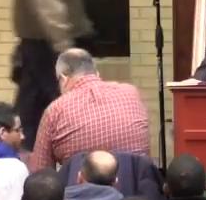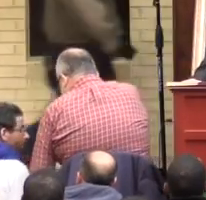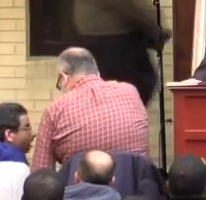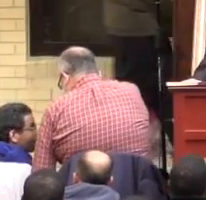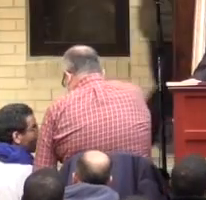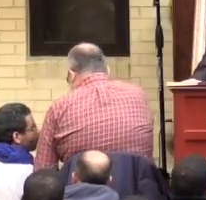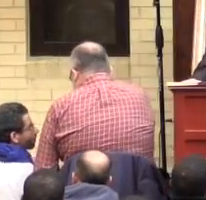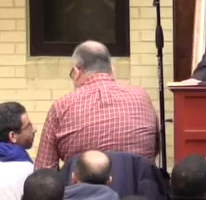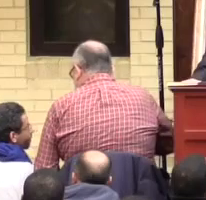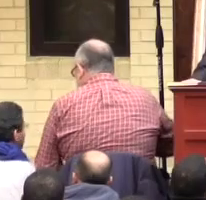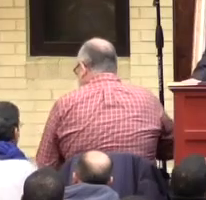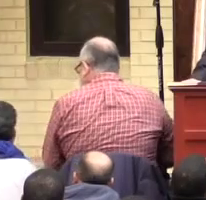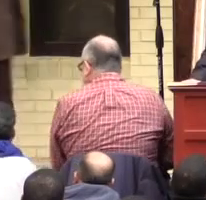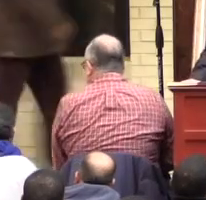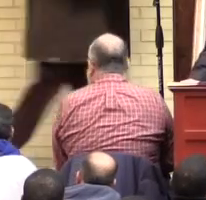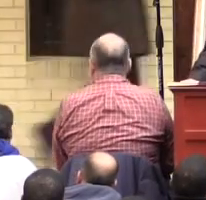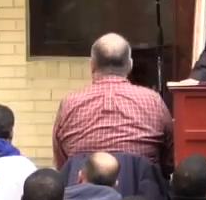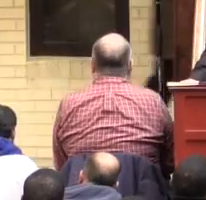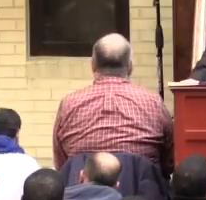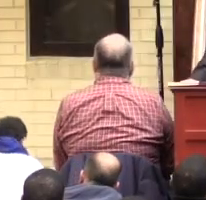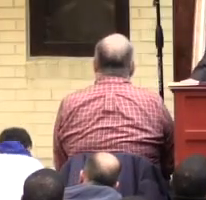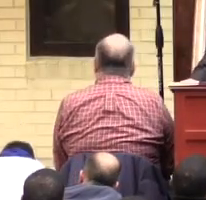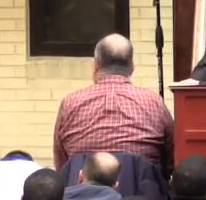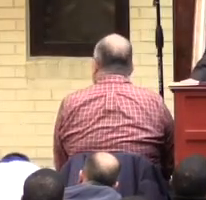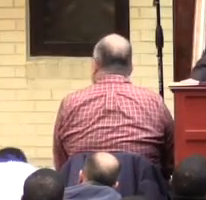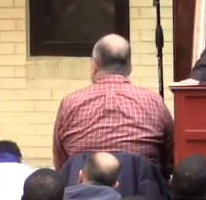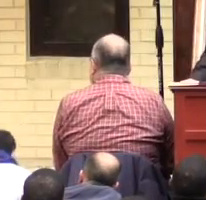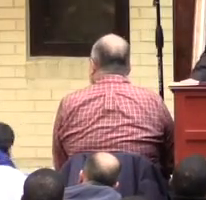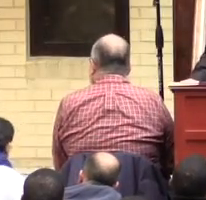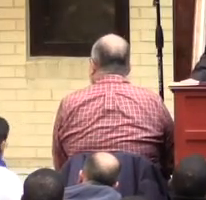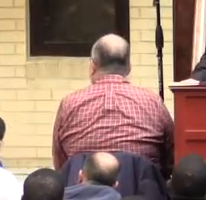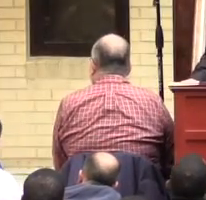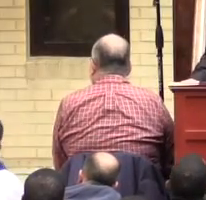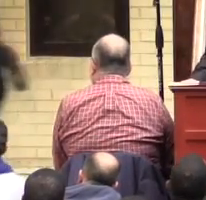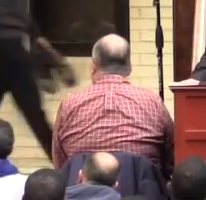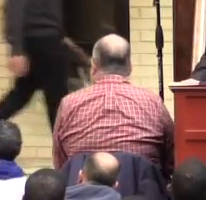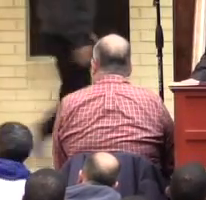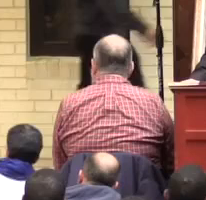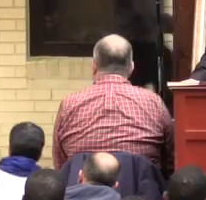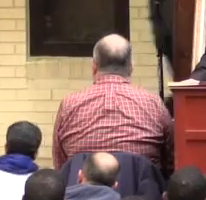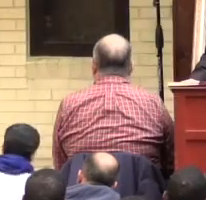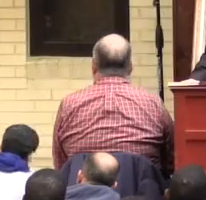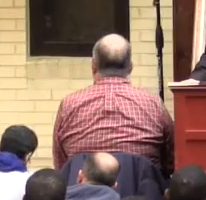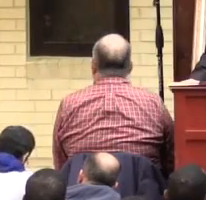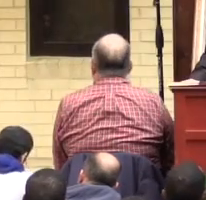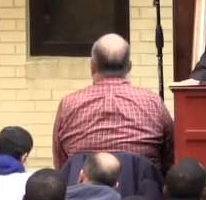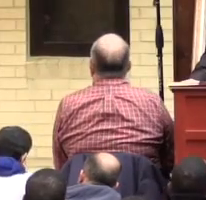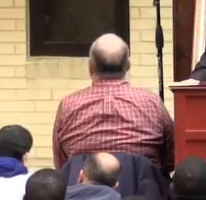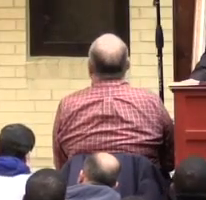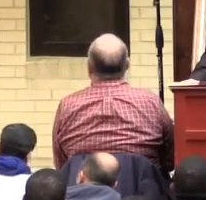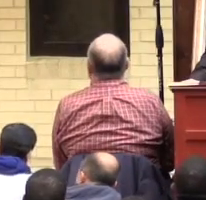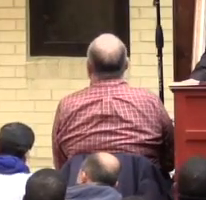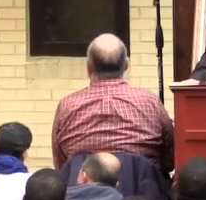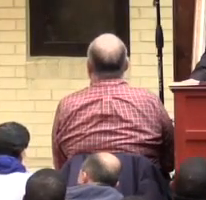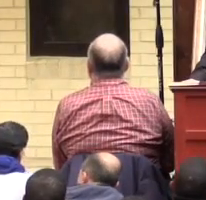ومن سيئات أعمالنا، من يهدي الله فلا مضل له ومن يضلل فلا هادي له، ولا حول